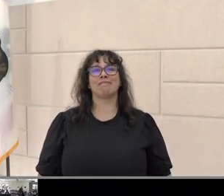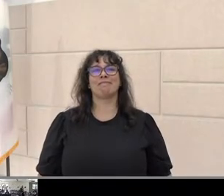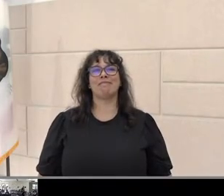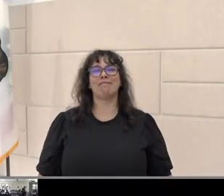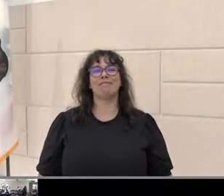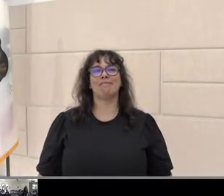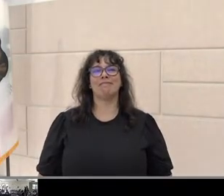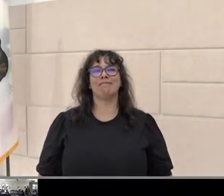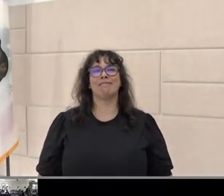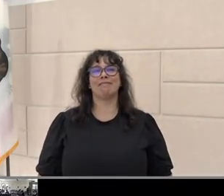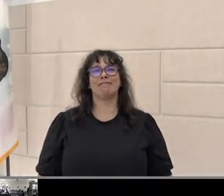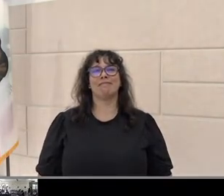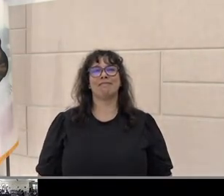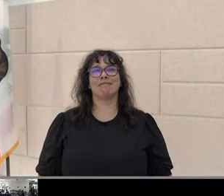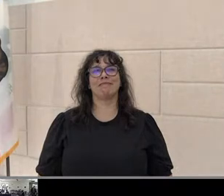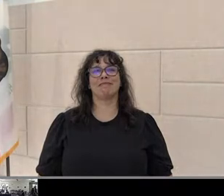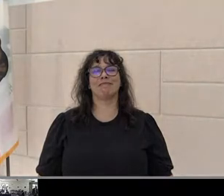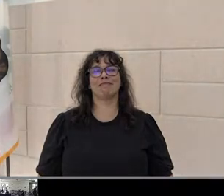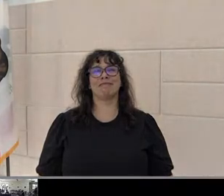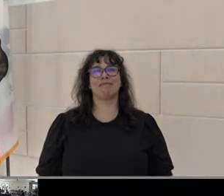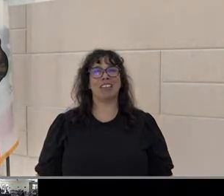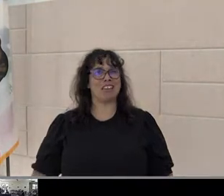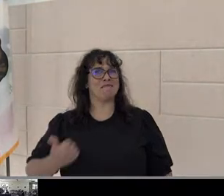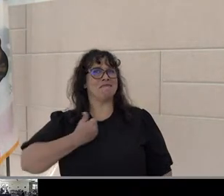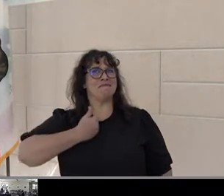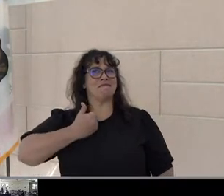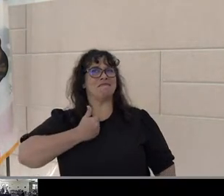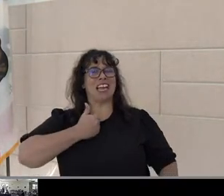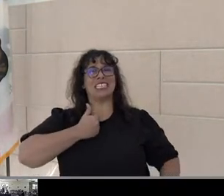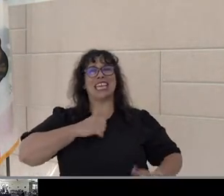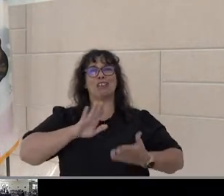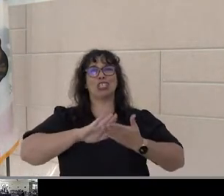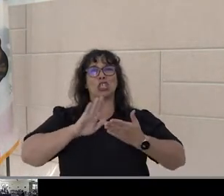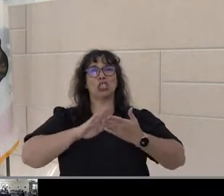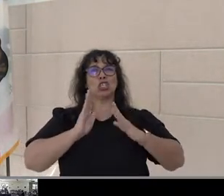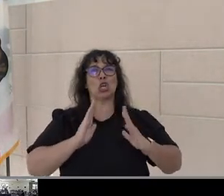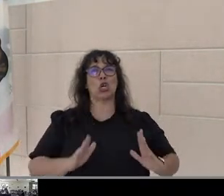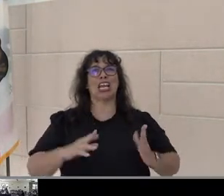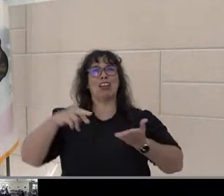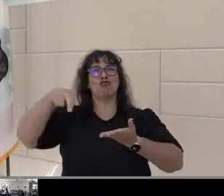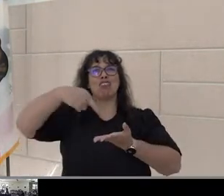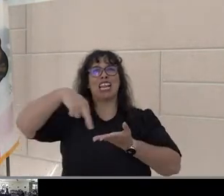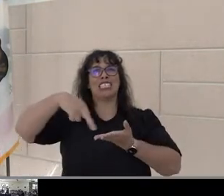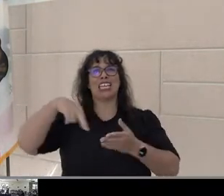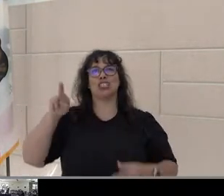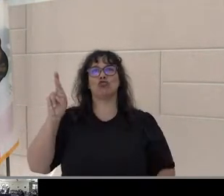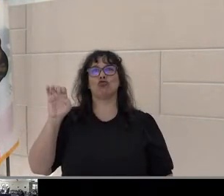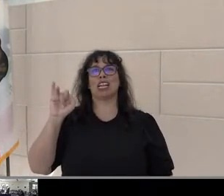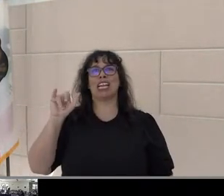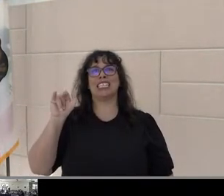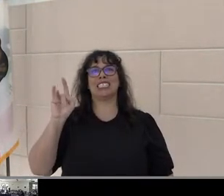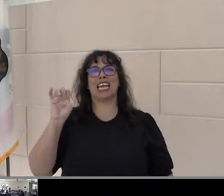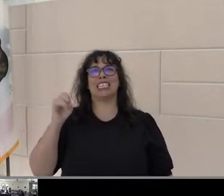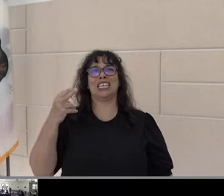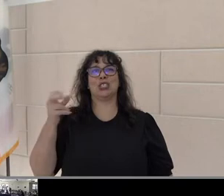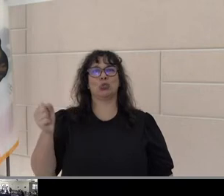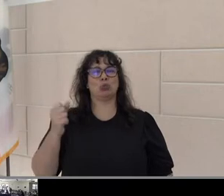ពួកគាត់បានចាក់វីដេអូឲ្យមើលគាត់និយាយអំពីអ្នកមកសម្